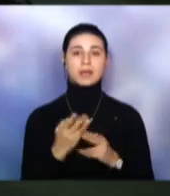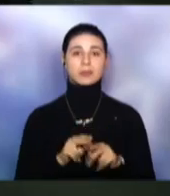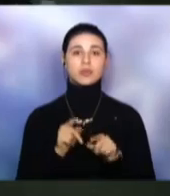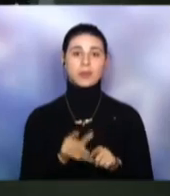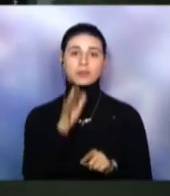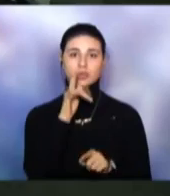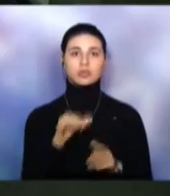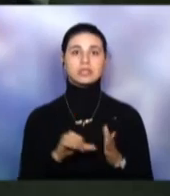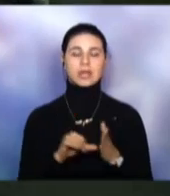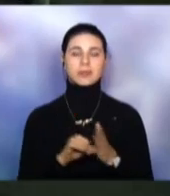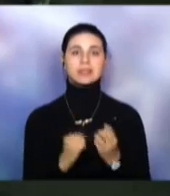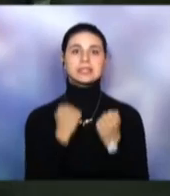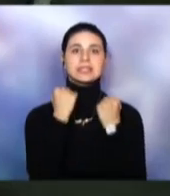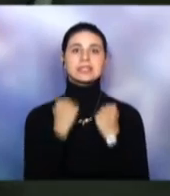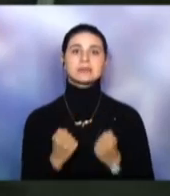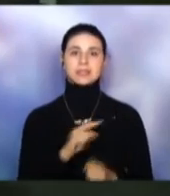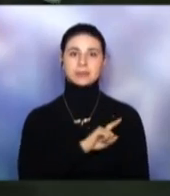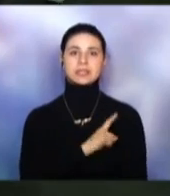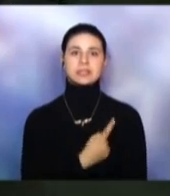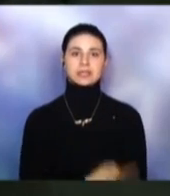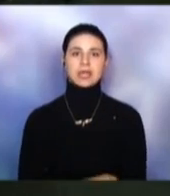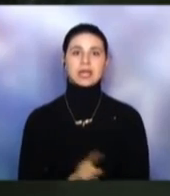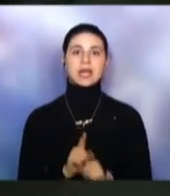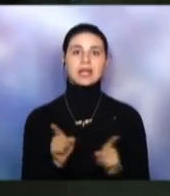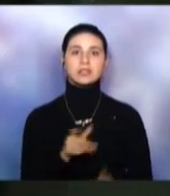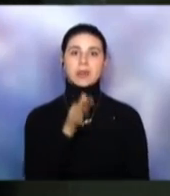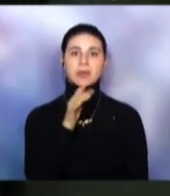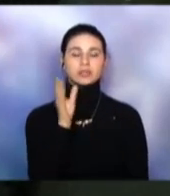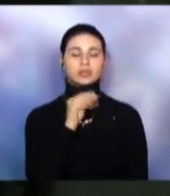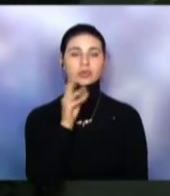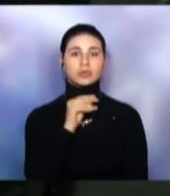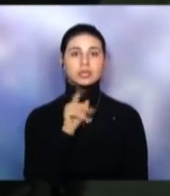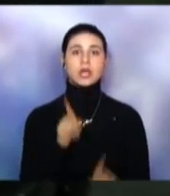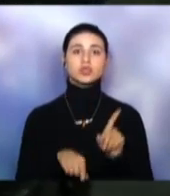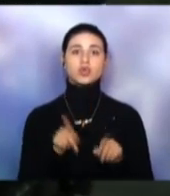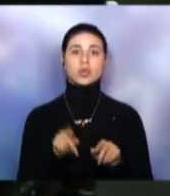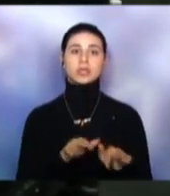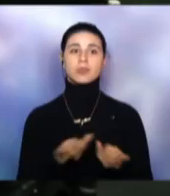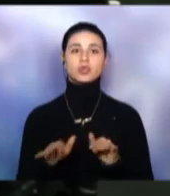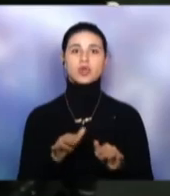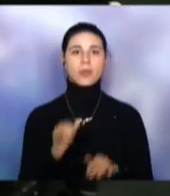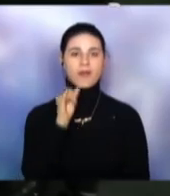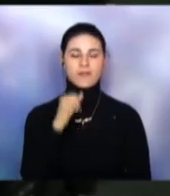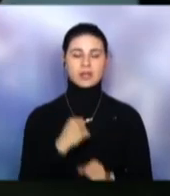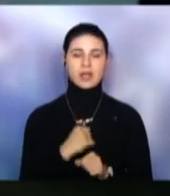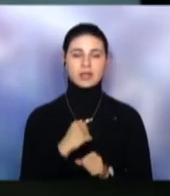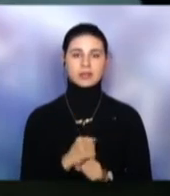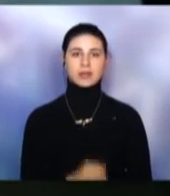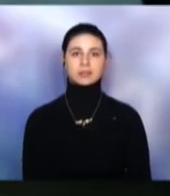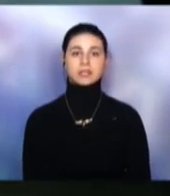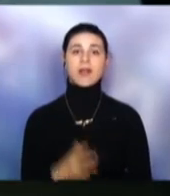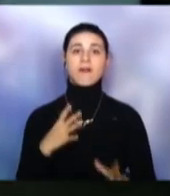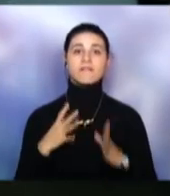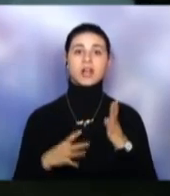პოზაში გეხმარებათ სიმძიმის ძალა, განსაკუთრებით მაშინ, თუ ზოგიერთი მოძრაობა შეზღუდული გაქვთ. ვარჯიშის